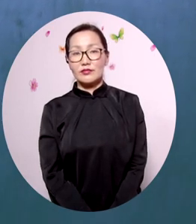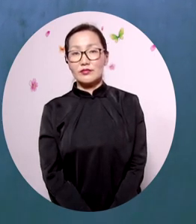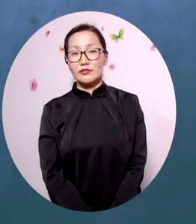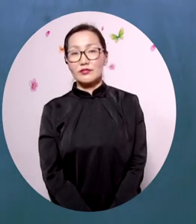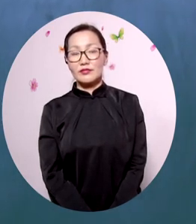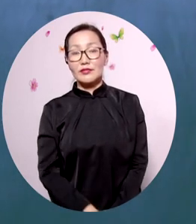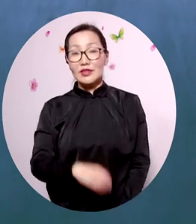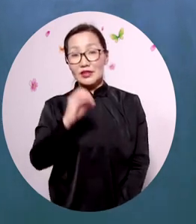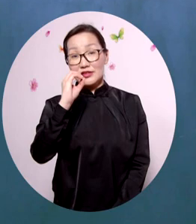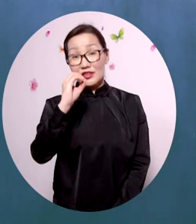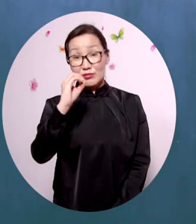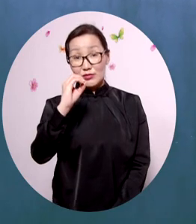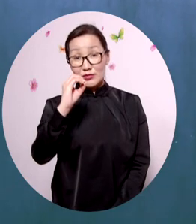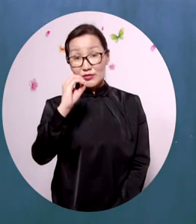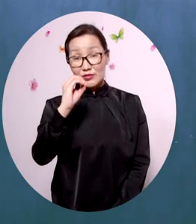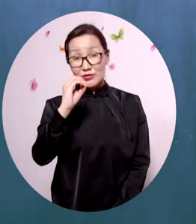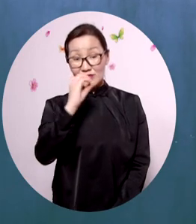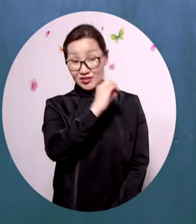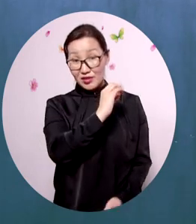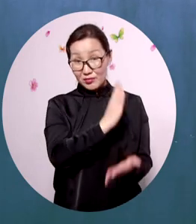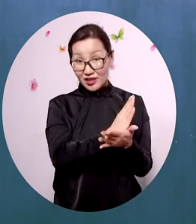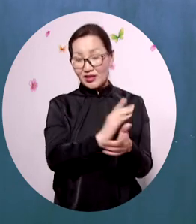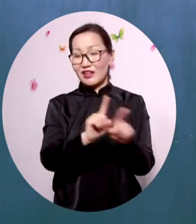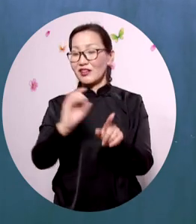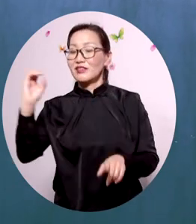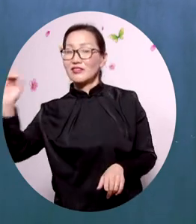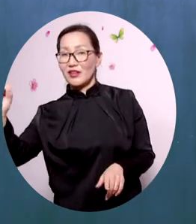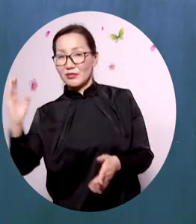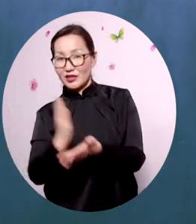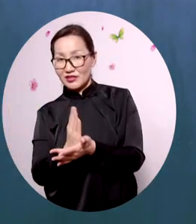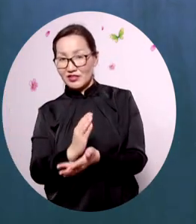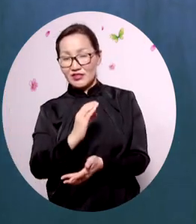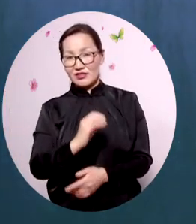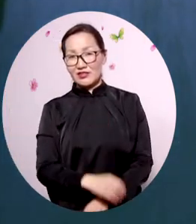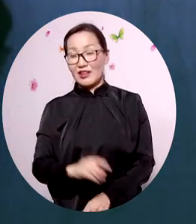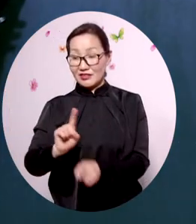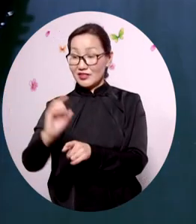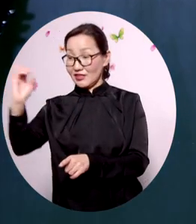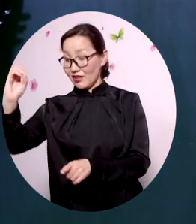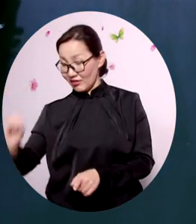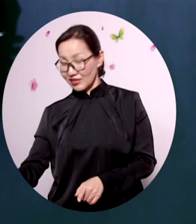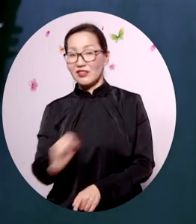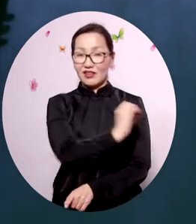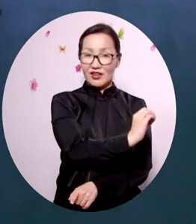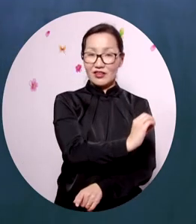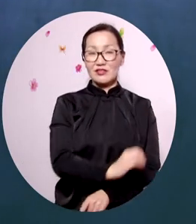За тэг бүхэл бүхлийн хэсэгт тэг байна. Тгийг 5 хуваахаар тэг гардаг.